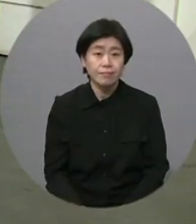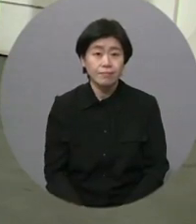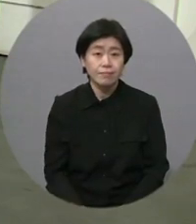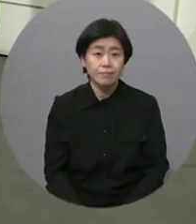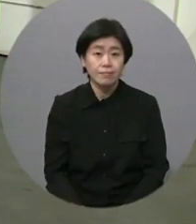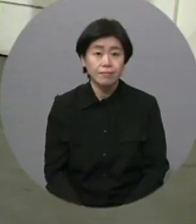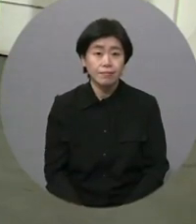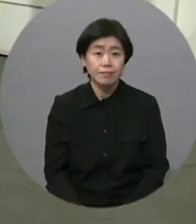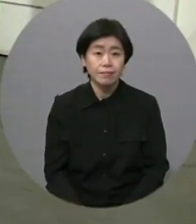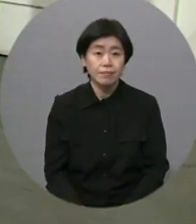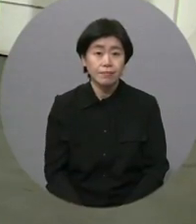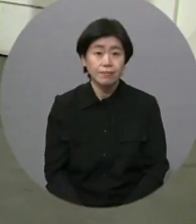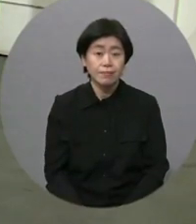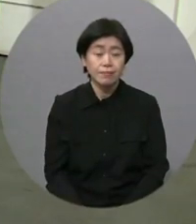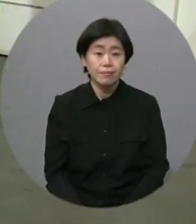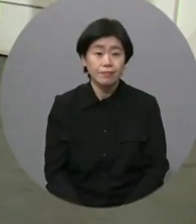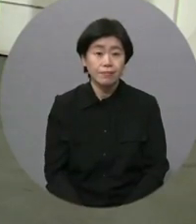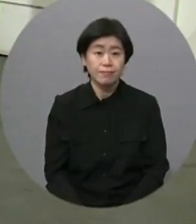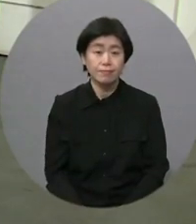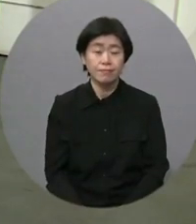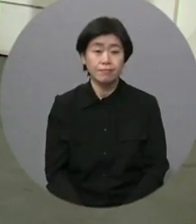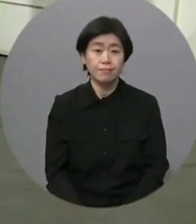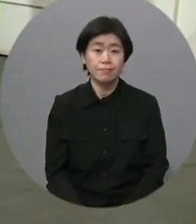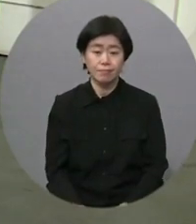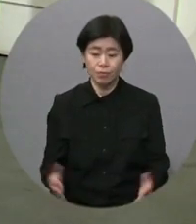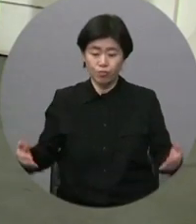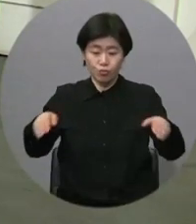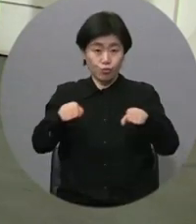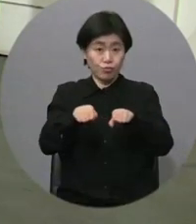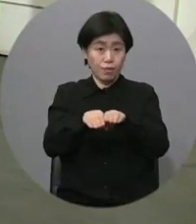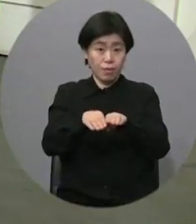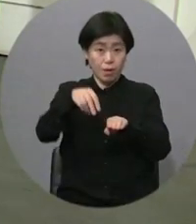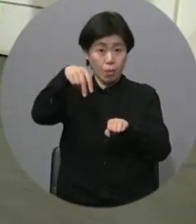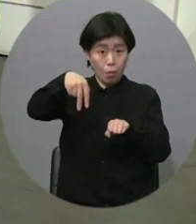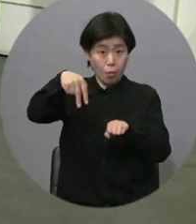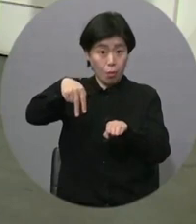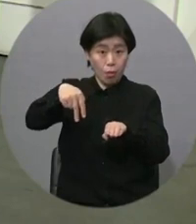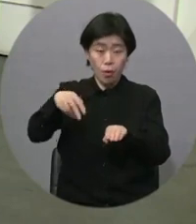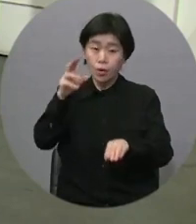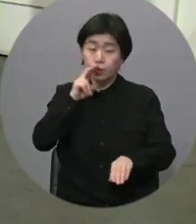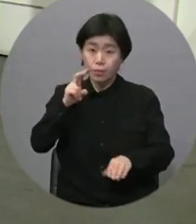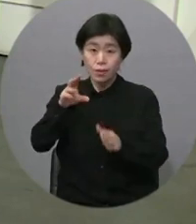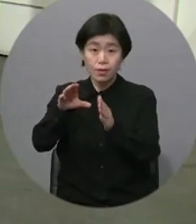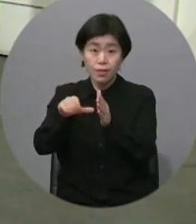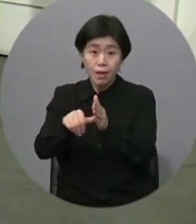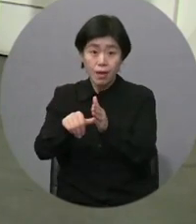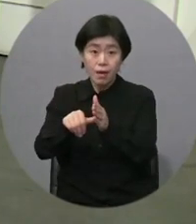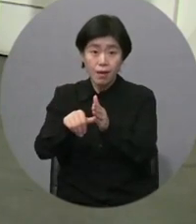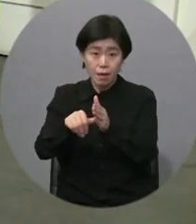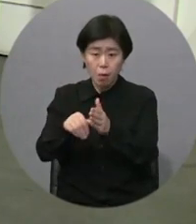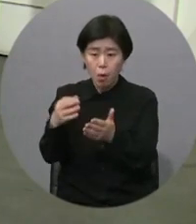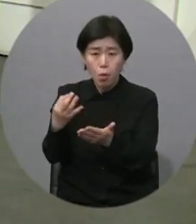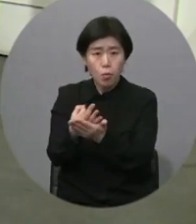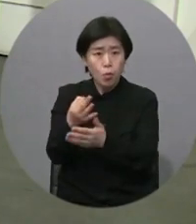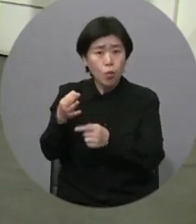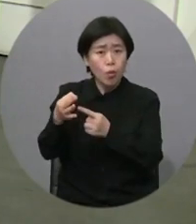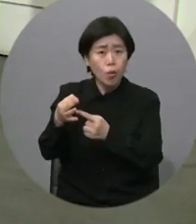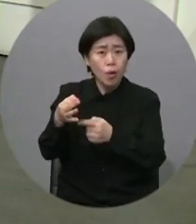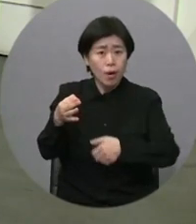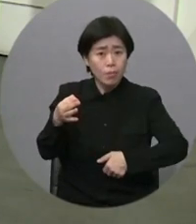무대를 올라가는 데 있어서 네. 무조건 돈을 받아야 되는데 출연료를 네. 받아야 되는데 예 네,